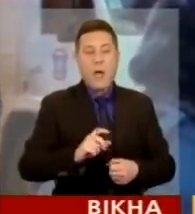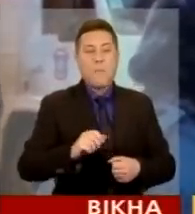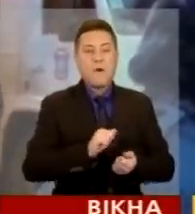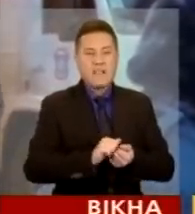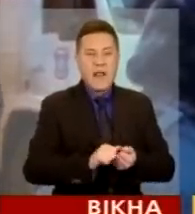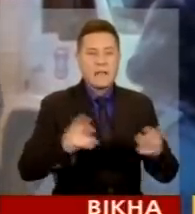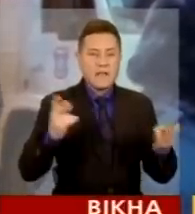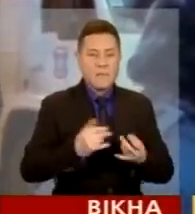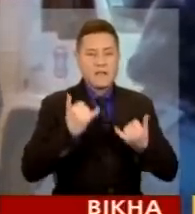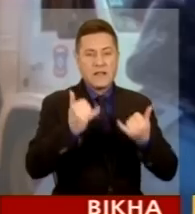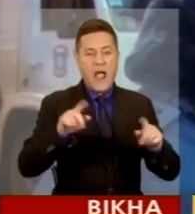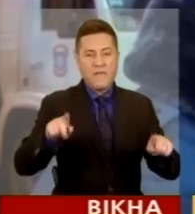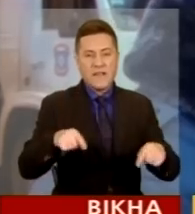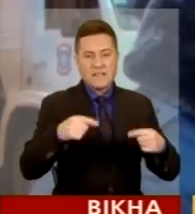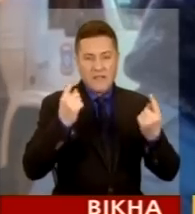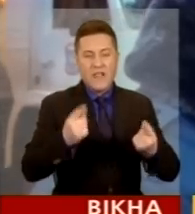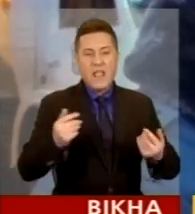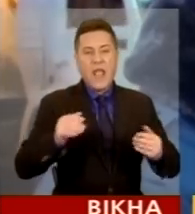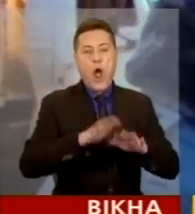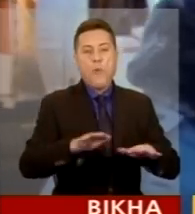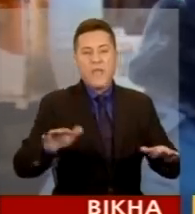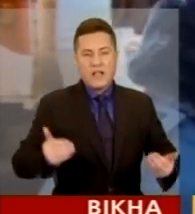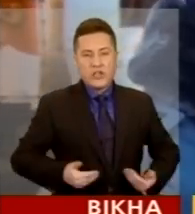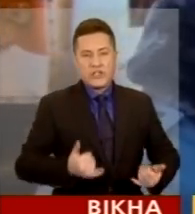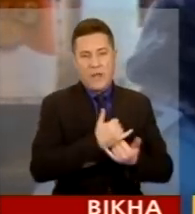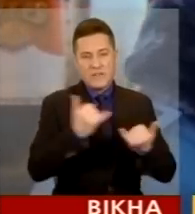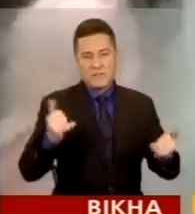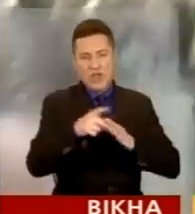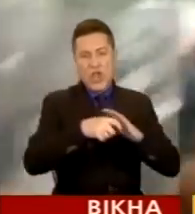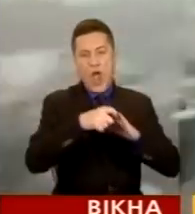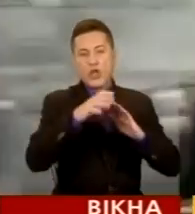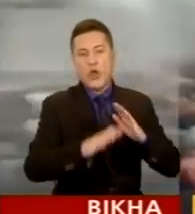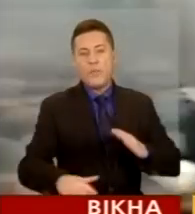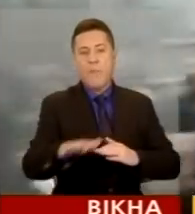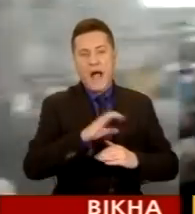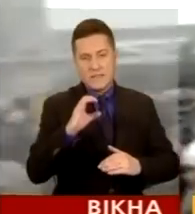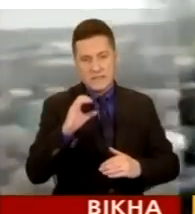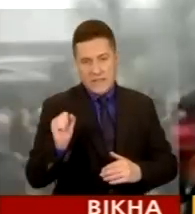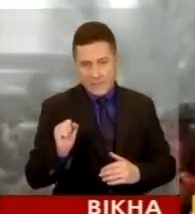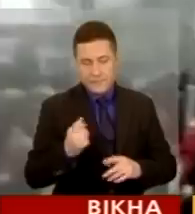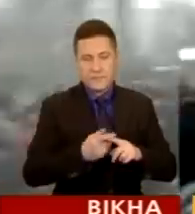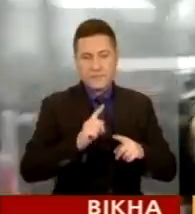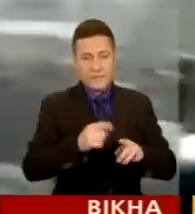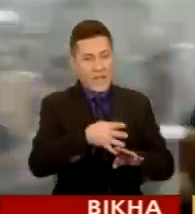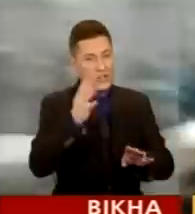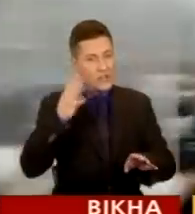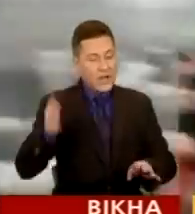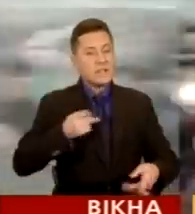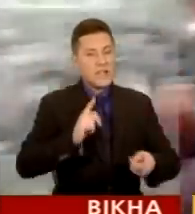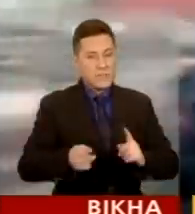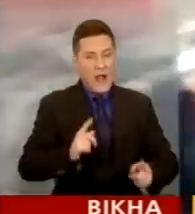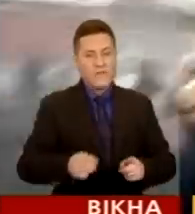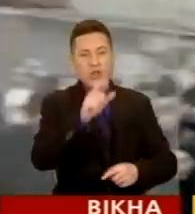восстановления объекта жизнеобеспечения Донбасса. А ось ці черги за справжньою